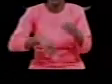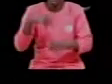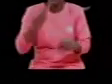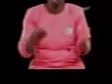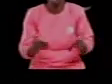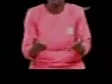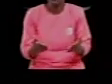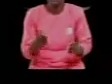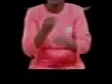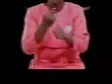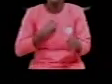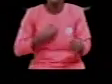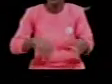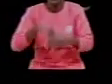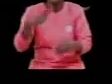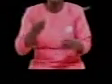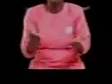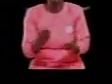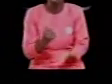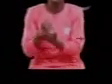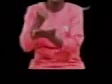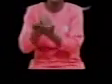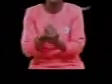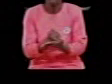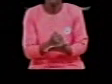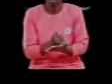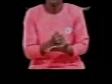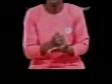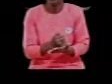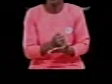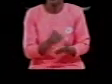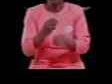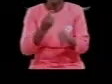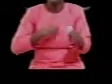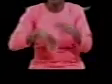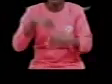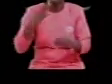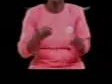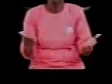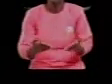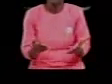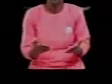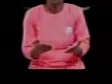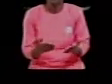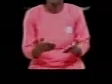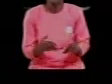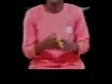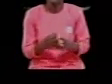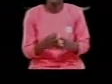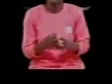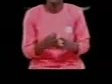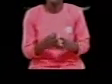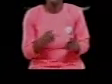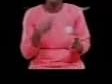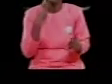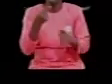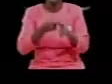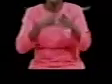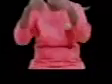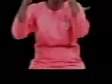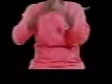هنا خرجوني من البير ده خرجوني خرجوني ماجد